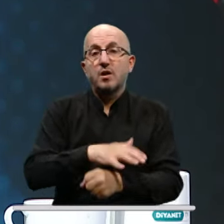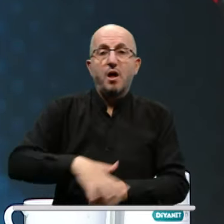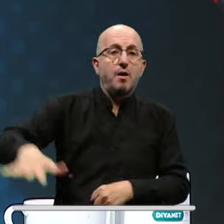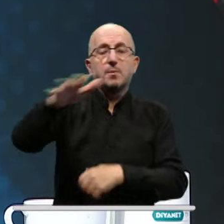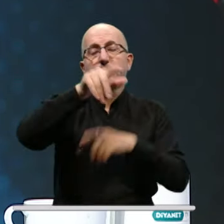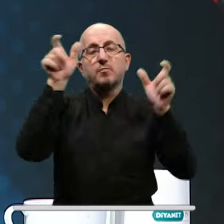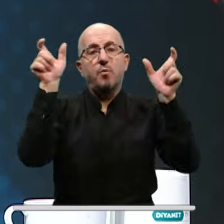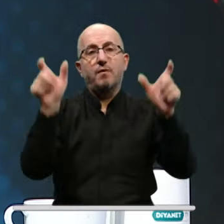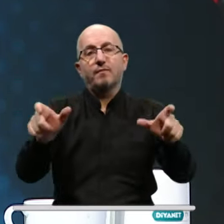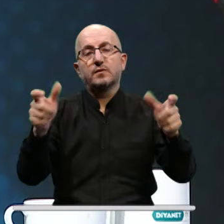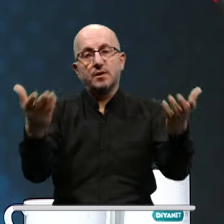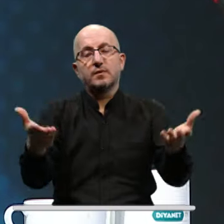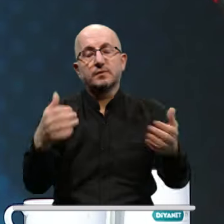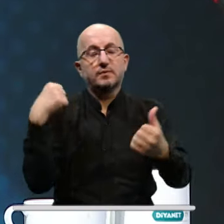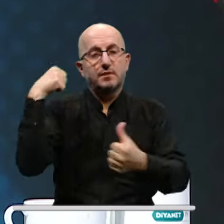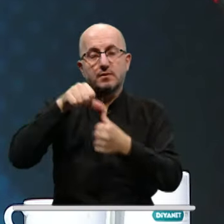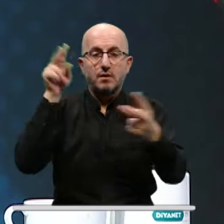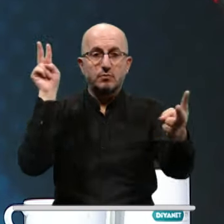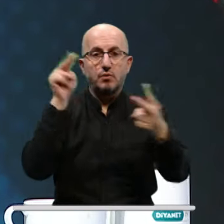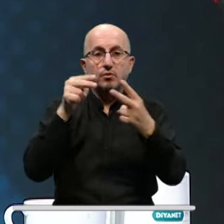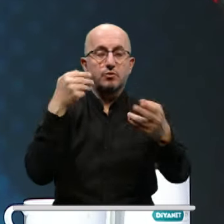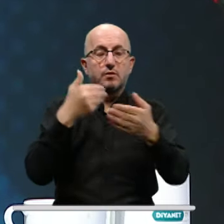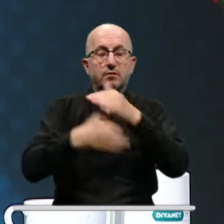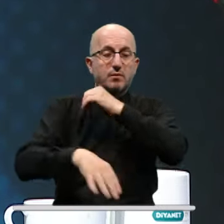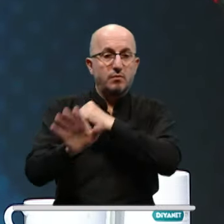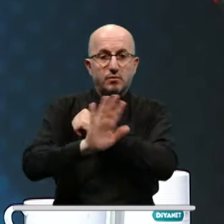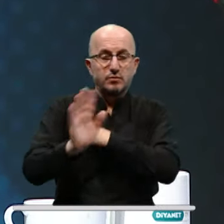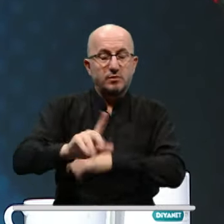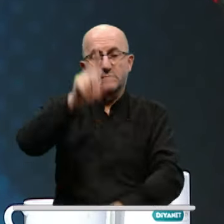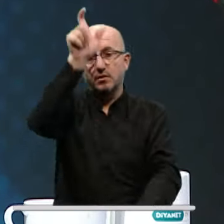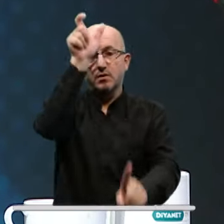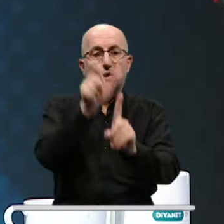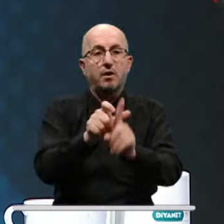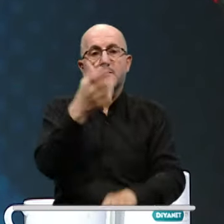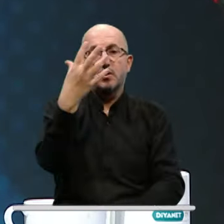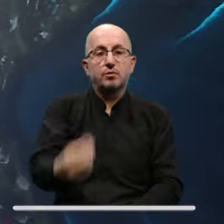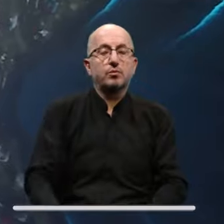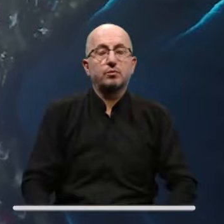cümlemizi muhafaza eylesin. Tekrar görüşünceye dek. Hoşça kalın, Allah'a emanet olun.